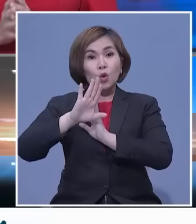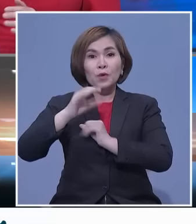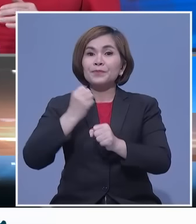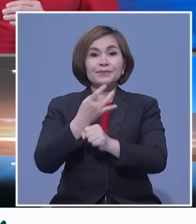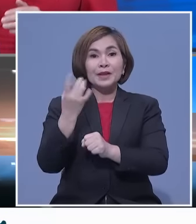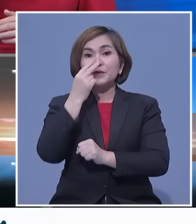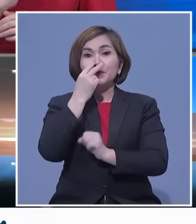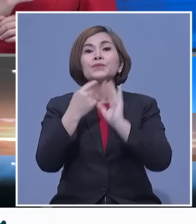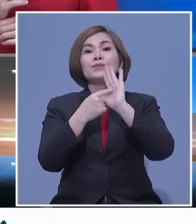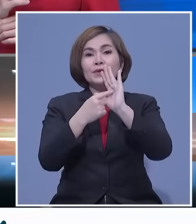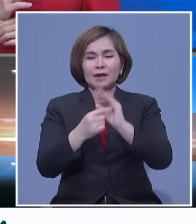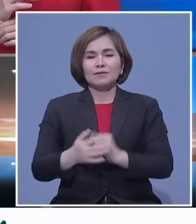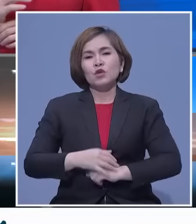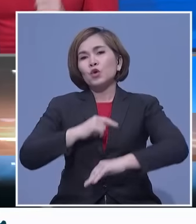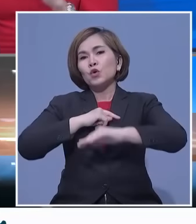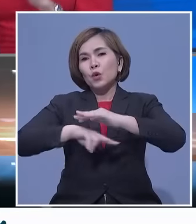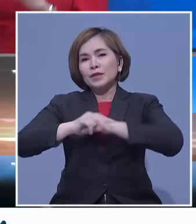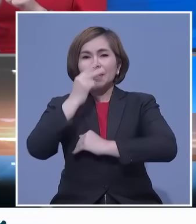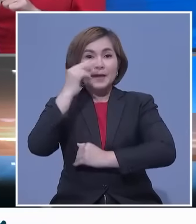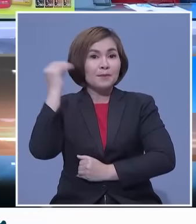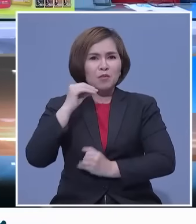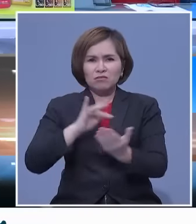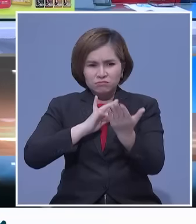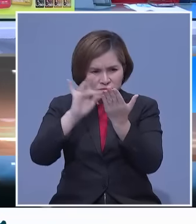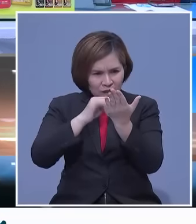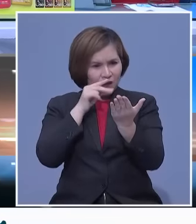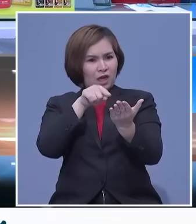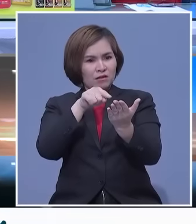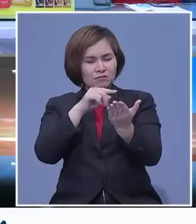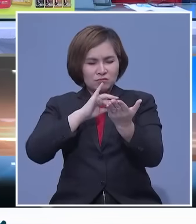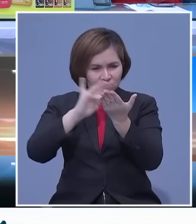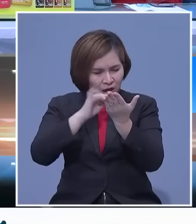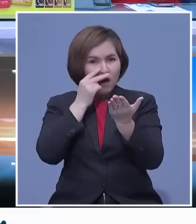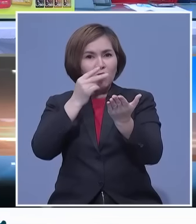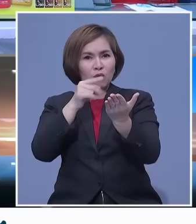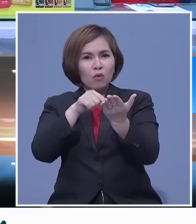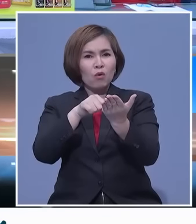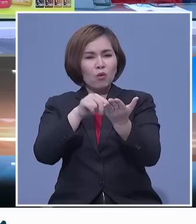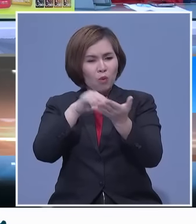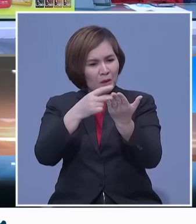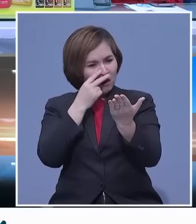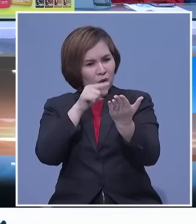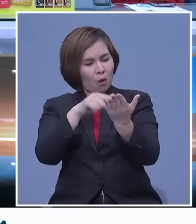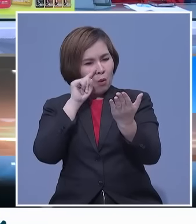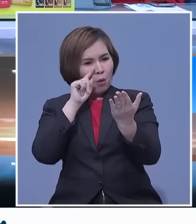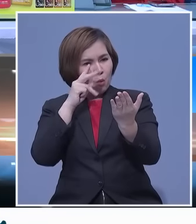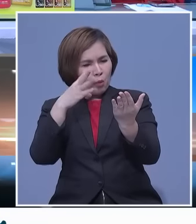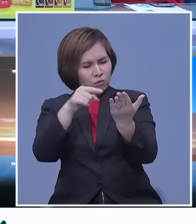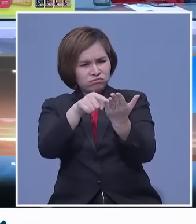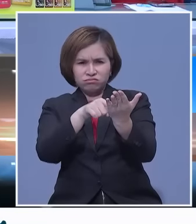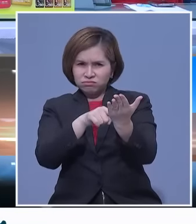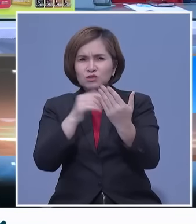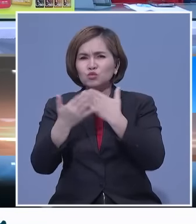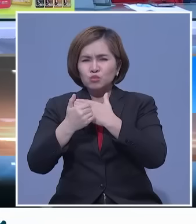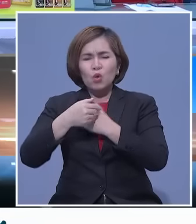ไงบ้างยิงโฆษณาทีทอืเวลาเราเลชมันจะเริ่มเห็นโฆษณามาว่าเข้ามาเข้าคอร์สอบรมการตลาด